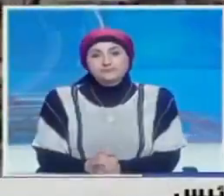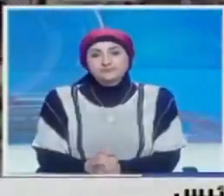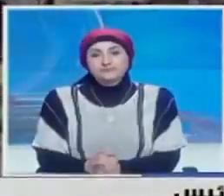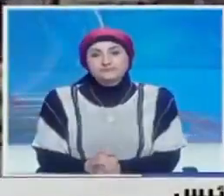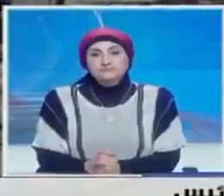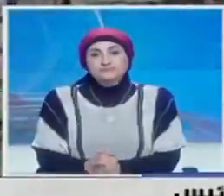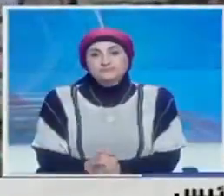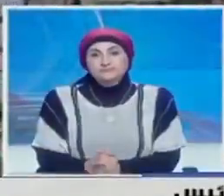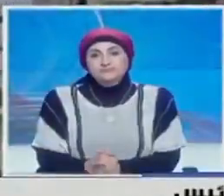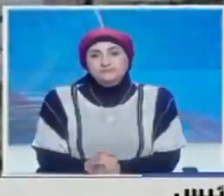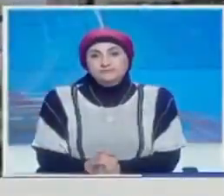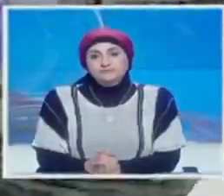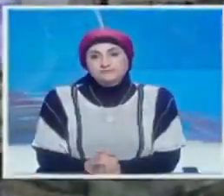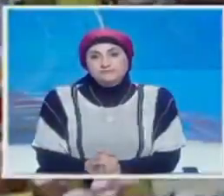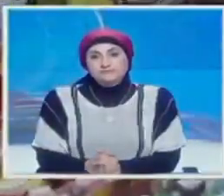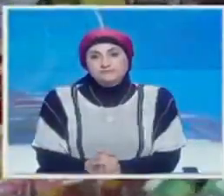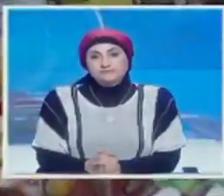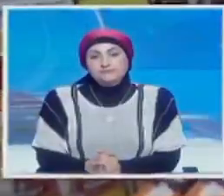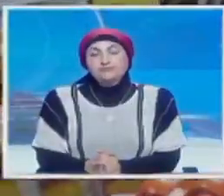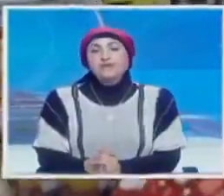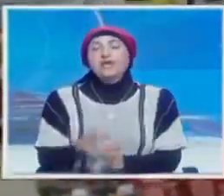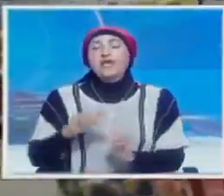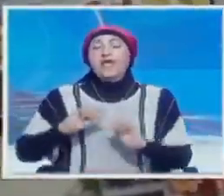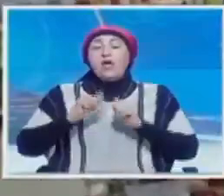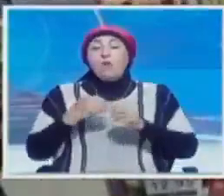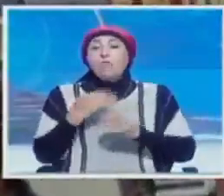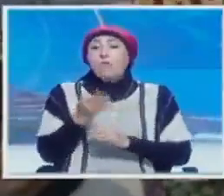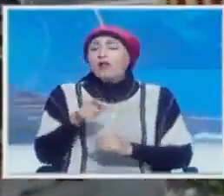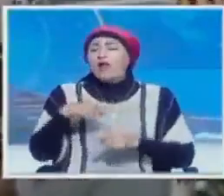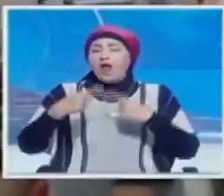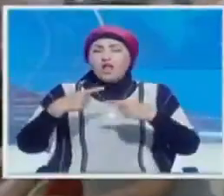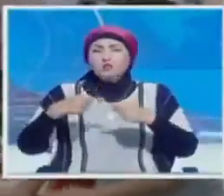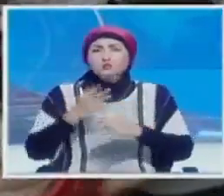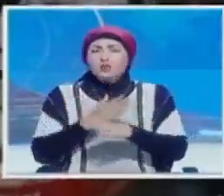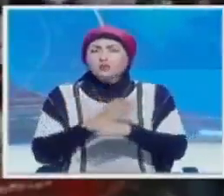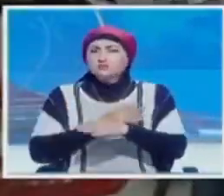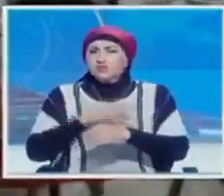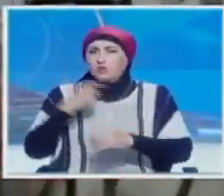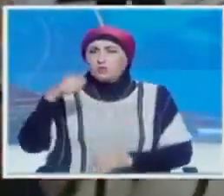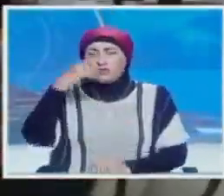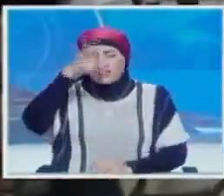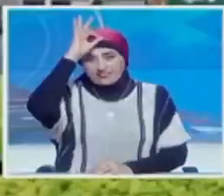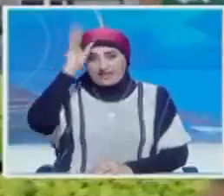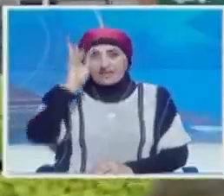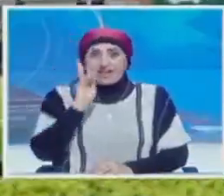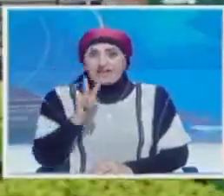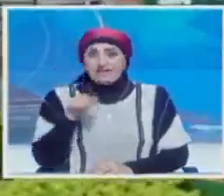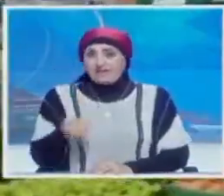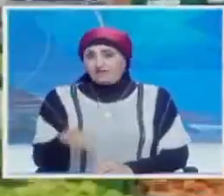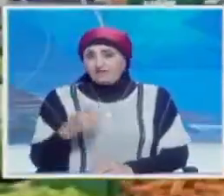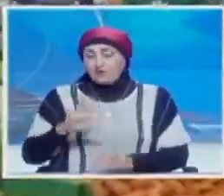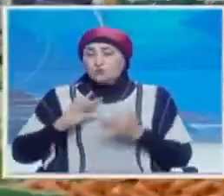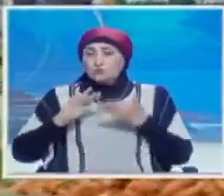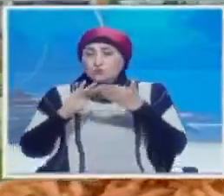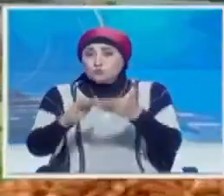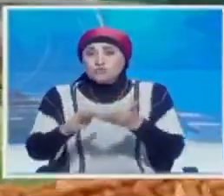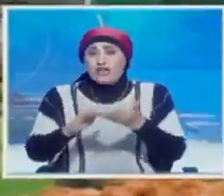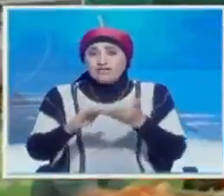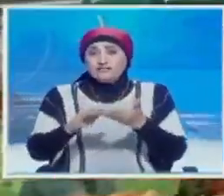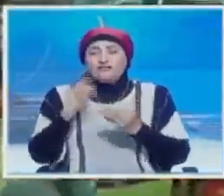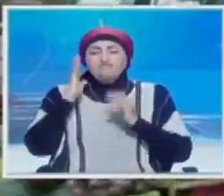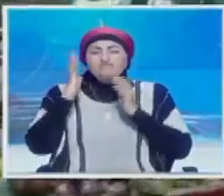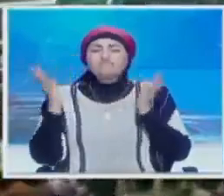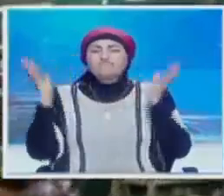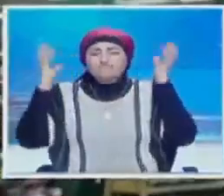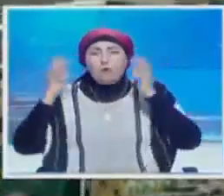جنبك للنهاية. المبادرة تأتي استمرارا لجهود أجهزة وزارة الداخلية في المساهمة في تخفيف الأعباء